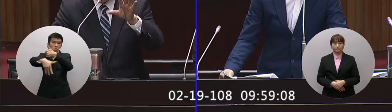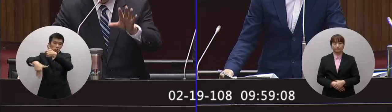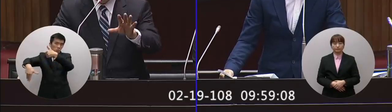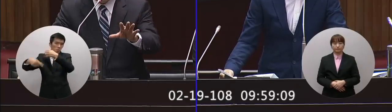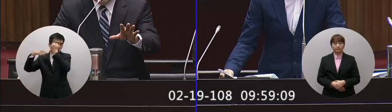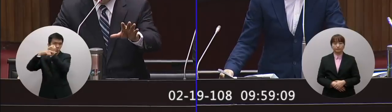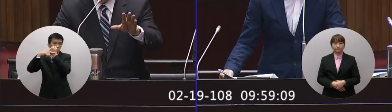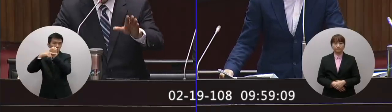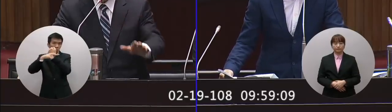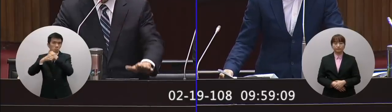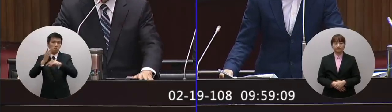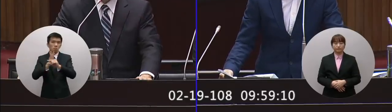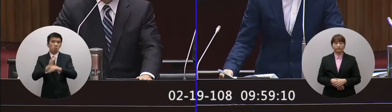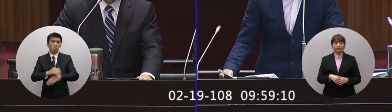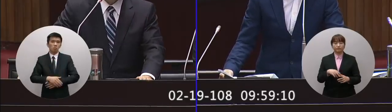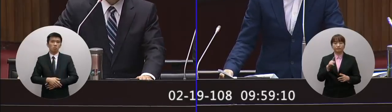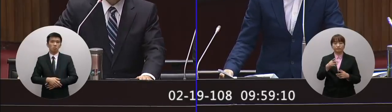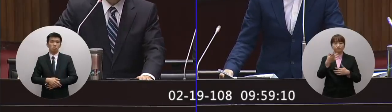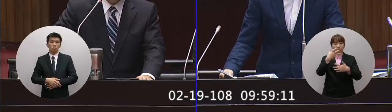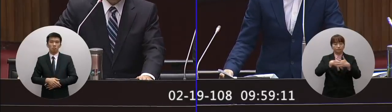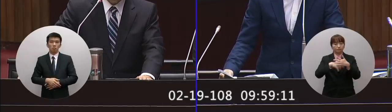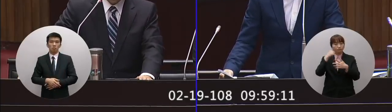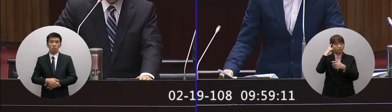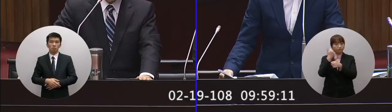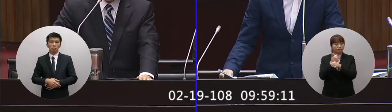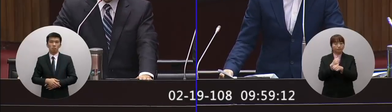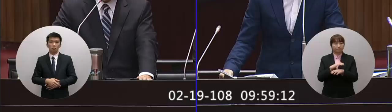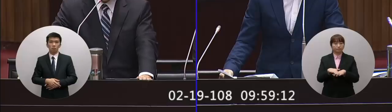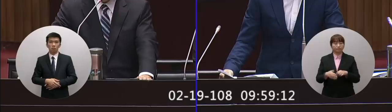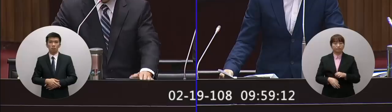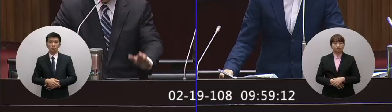究。最重要， 叫放进考量吗？